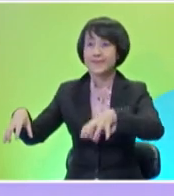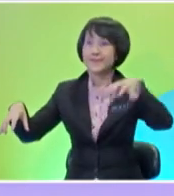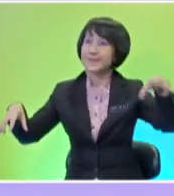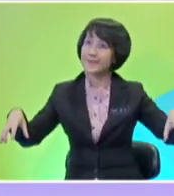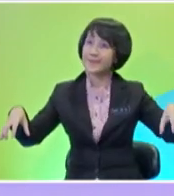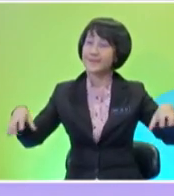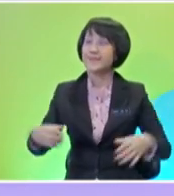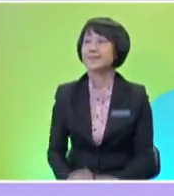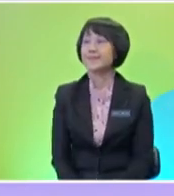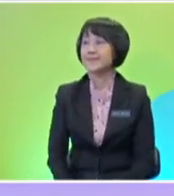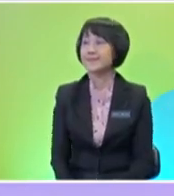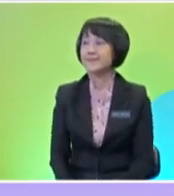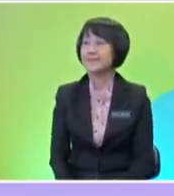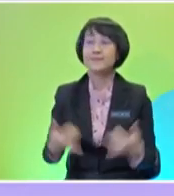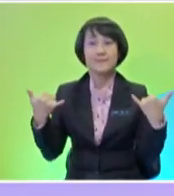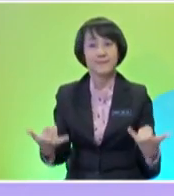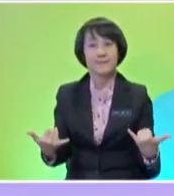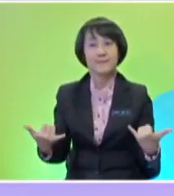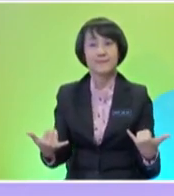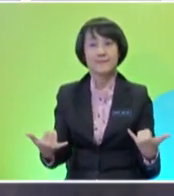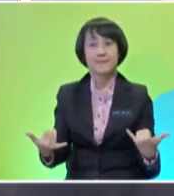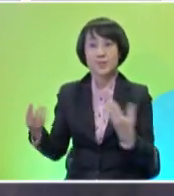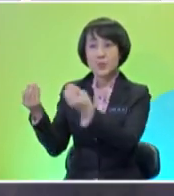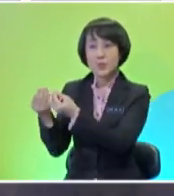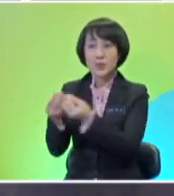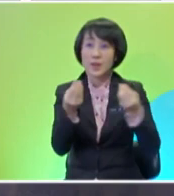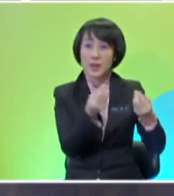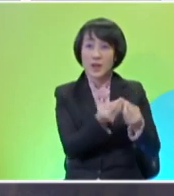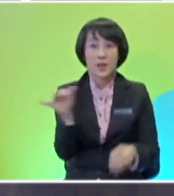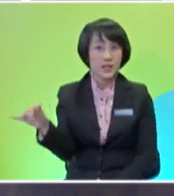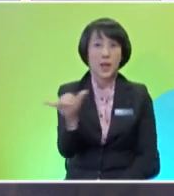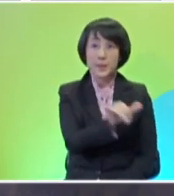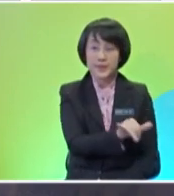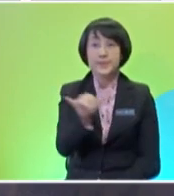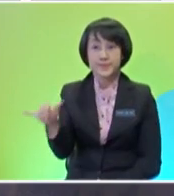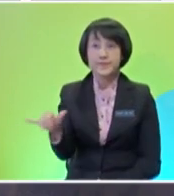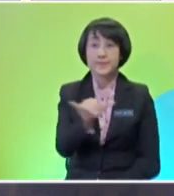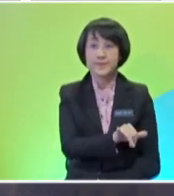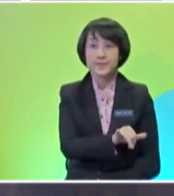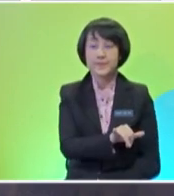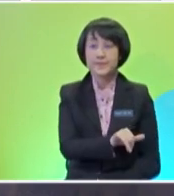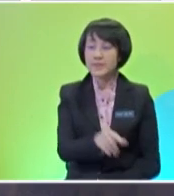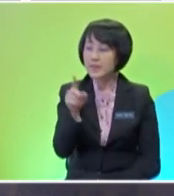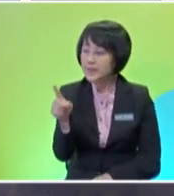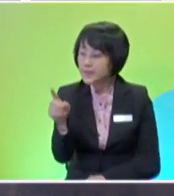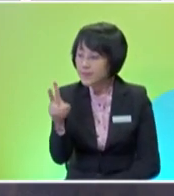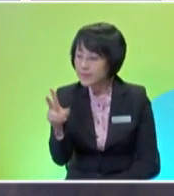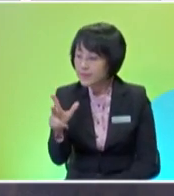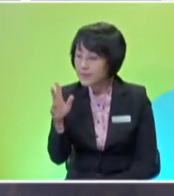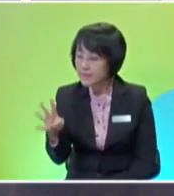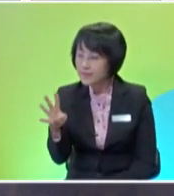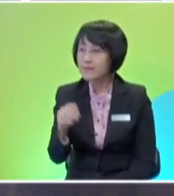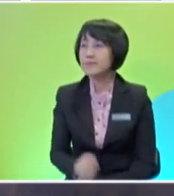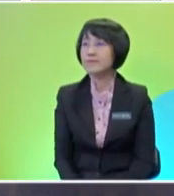jadi sekali lagi jumlahnya sama tidak gua ada berapa 1234